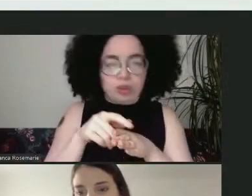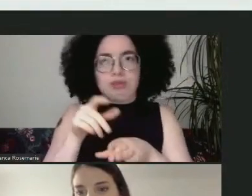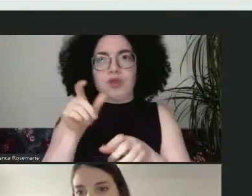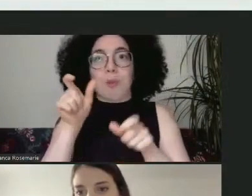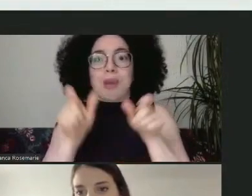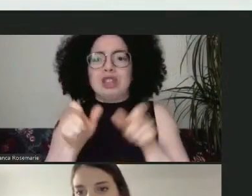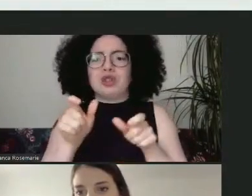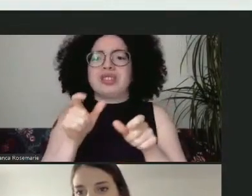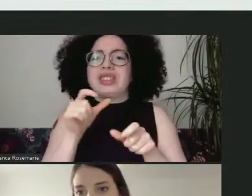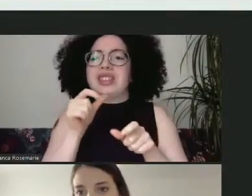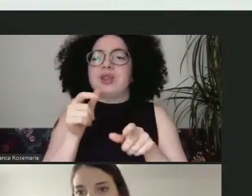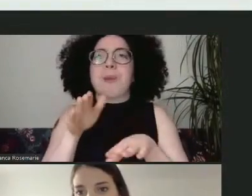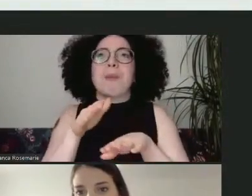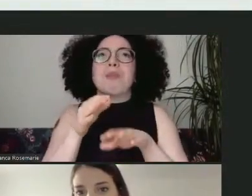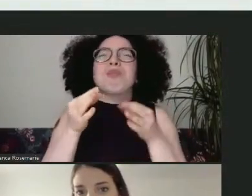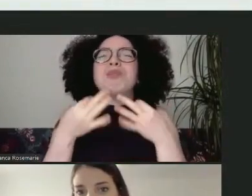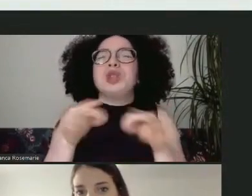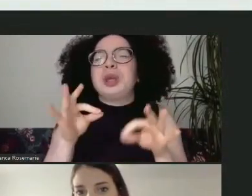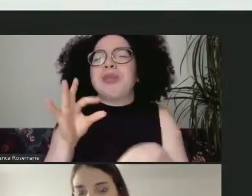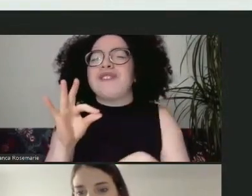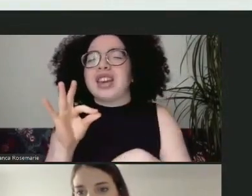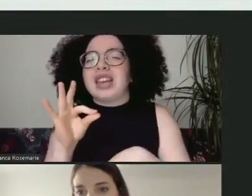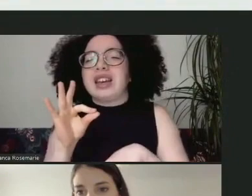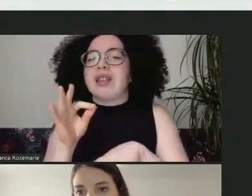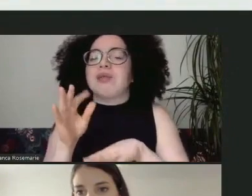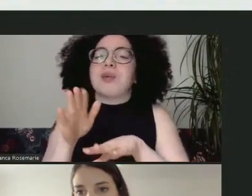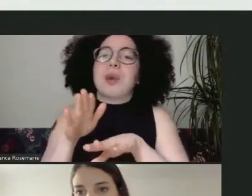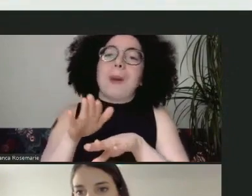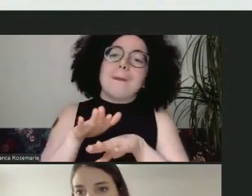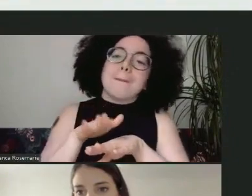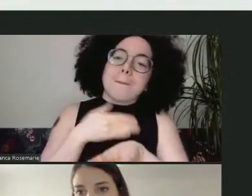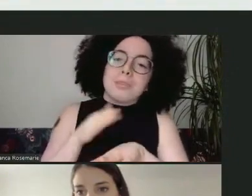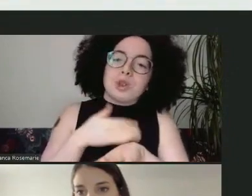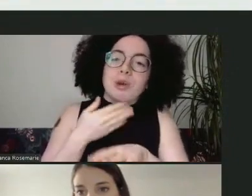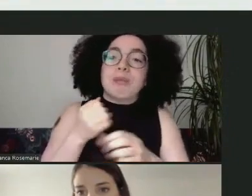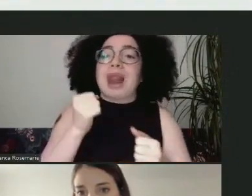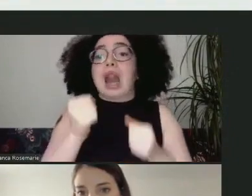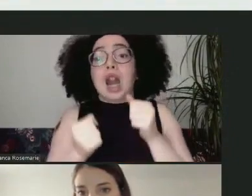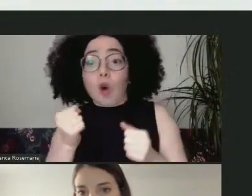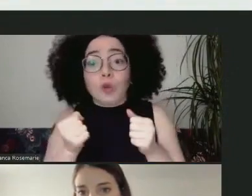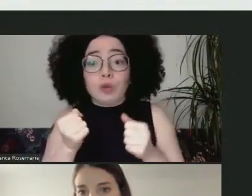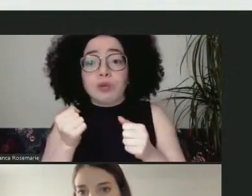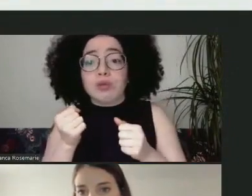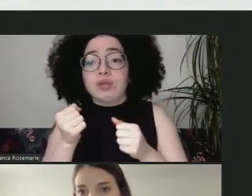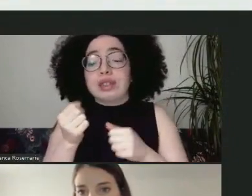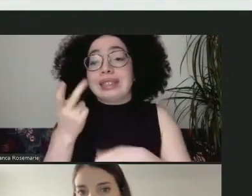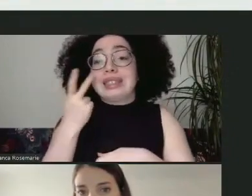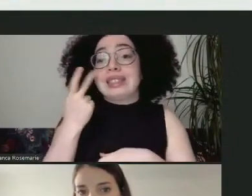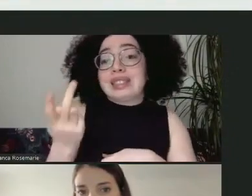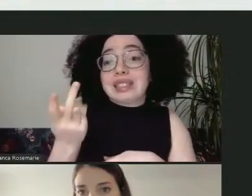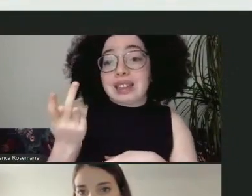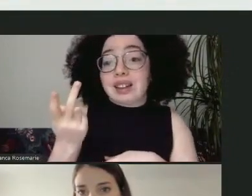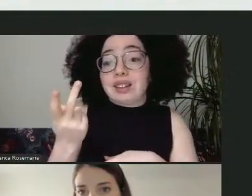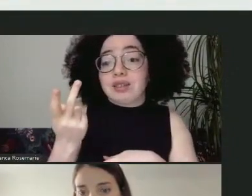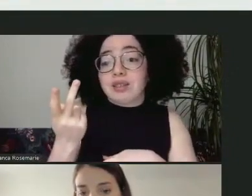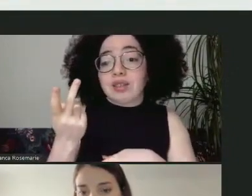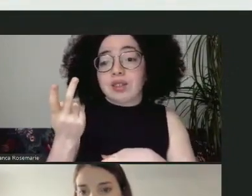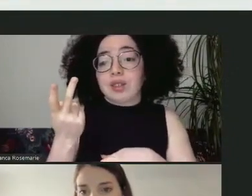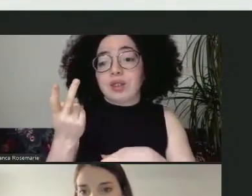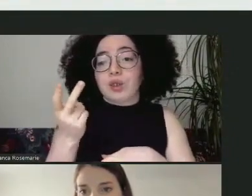Es hängt auch zusammen mit dem Wort Diskriminierung von Behinderung zum Beispiel.